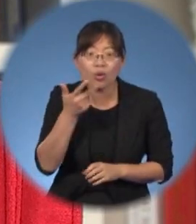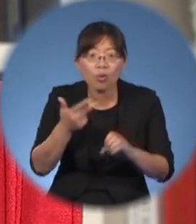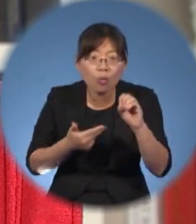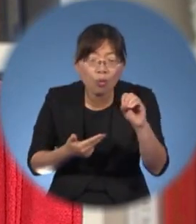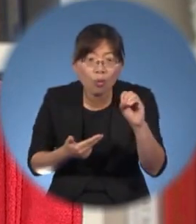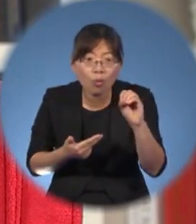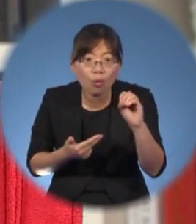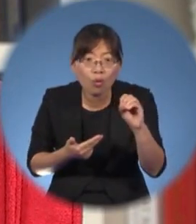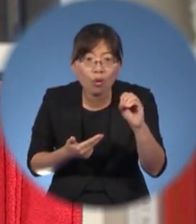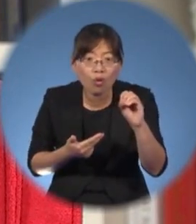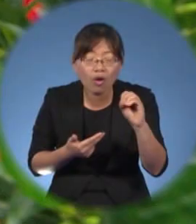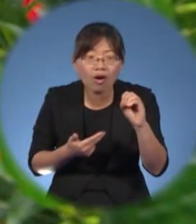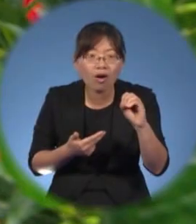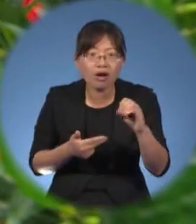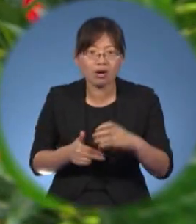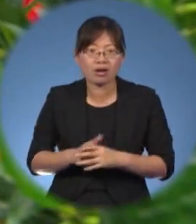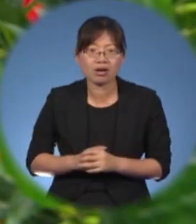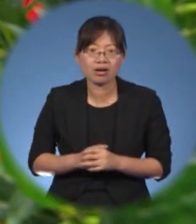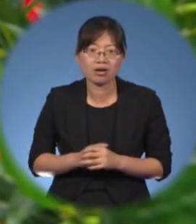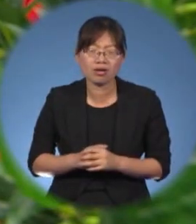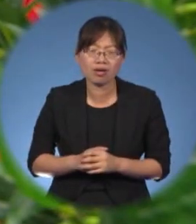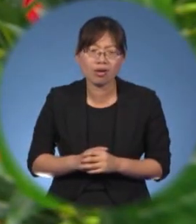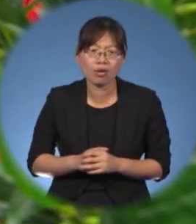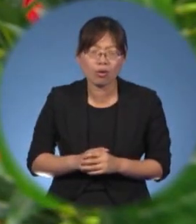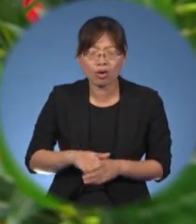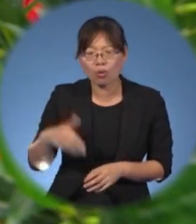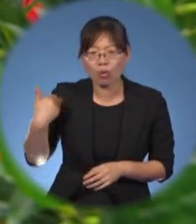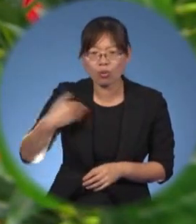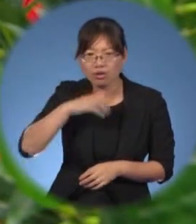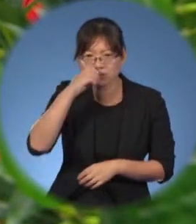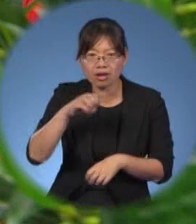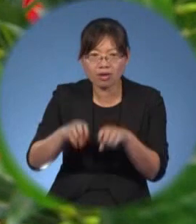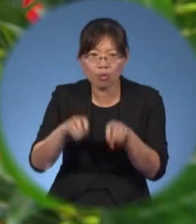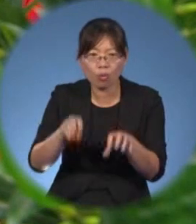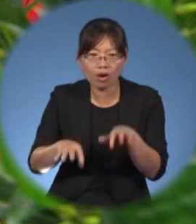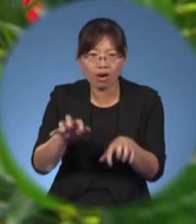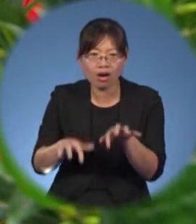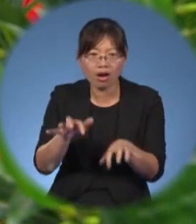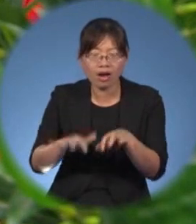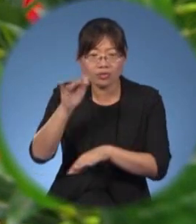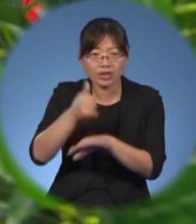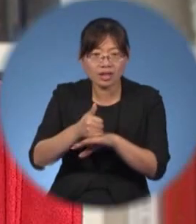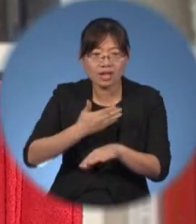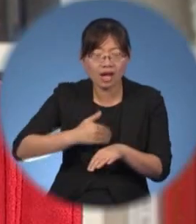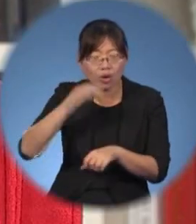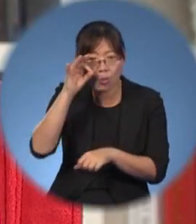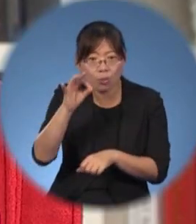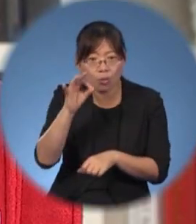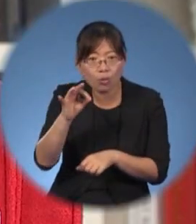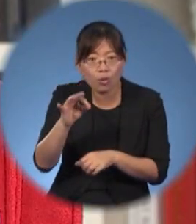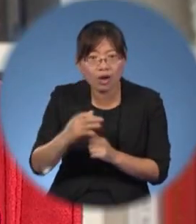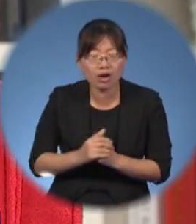영어 5요? 0이 나왔어요. 예, 예, 그리고 예, 우리는 예. 모르고 쳤죠. 그걸 전보를. 나중에 알고 보니까 그게